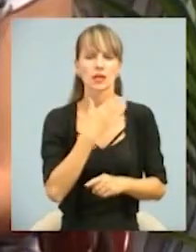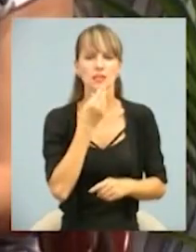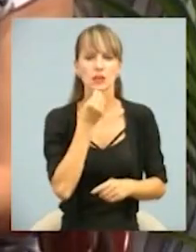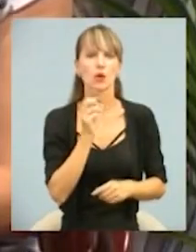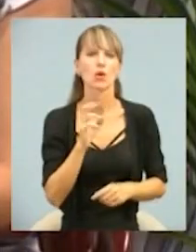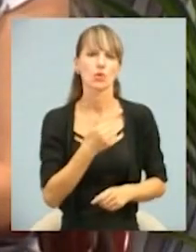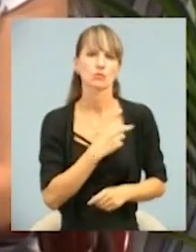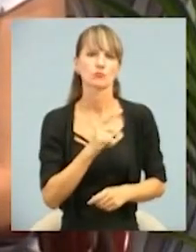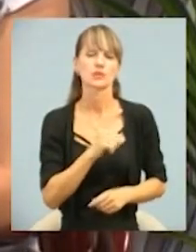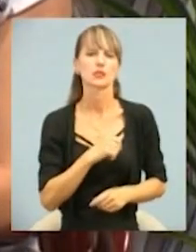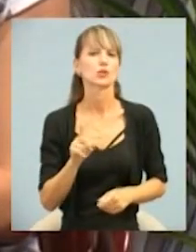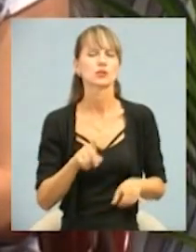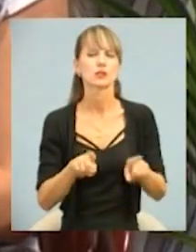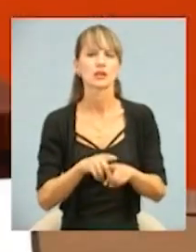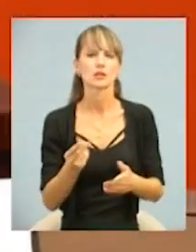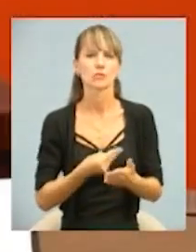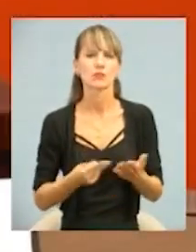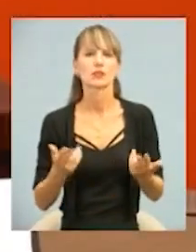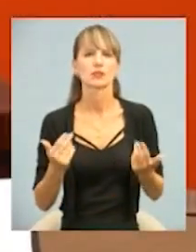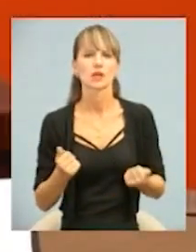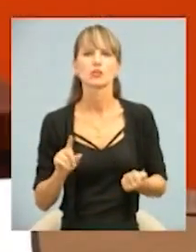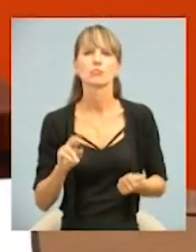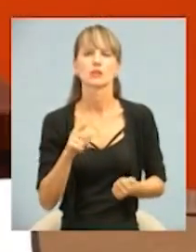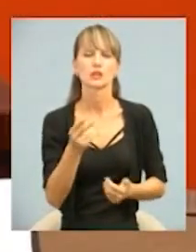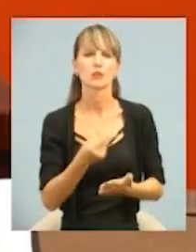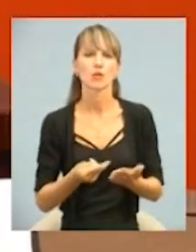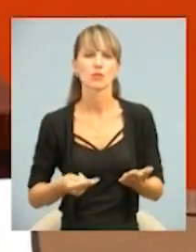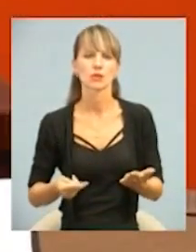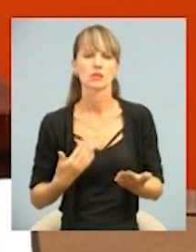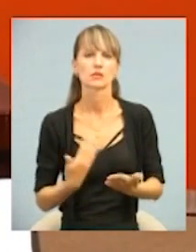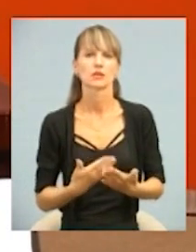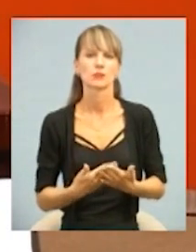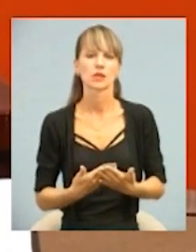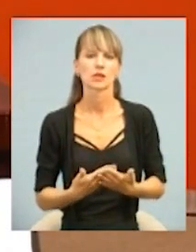красиво. А хотів би сам щось таке намалювати? Так. А що б ти намалював?